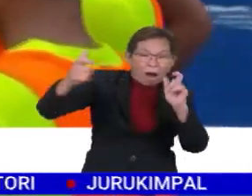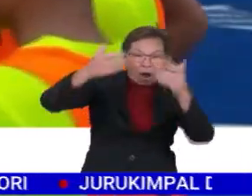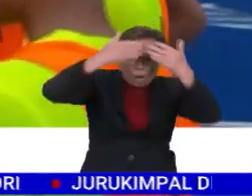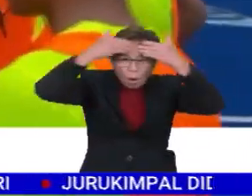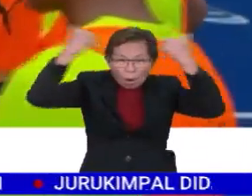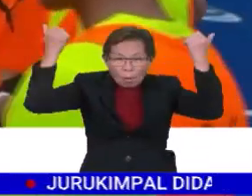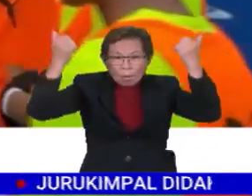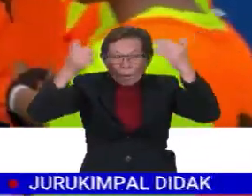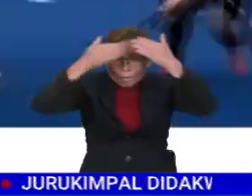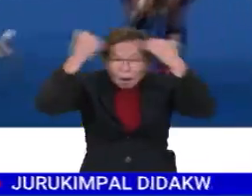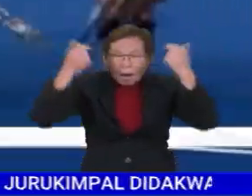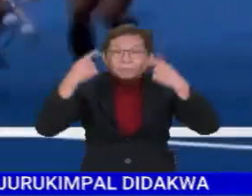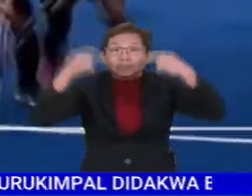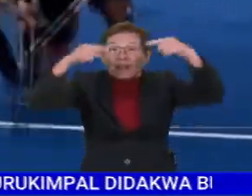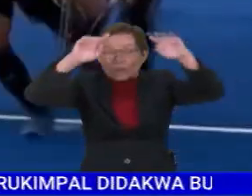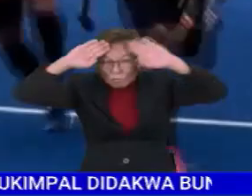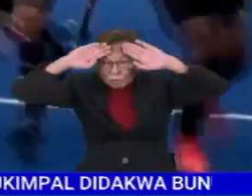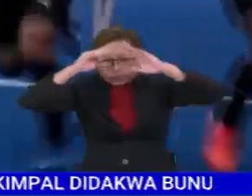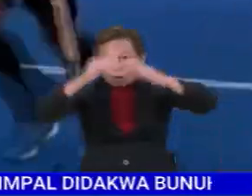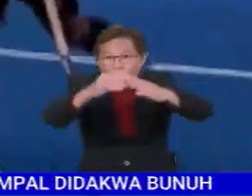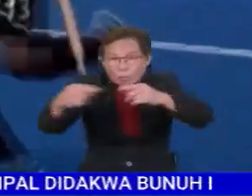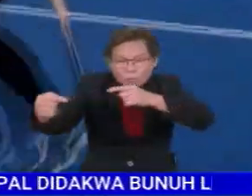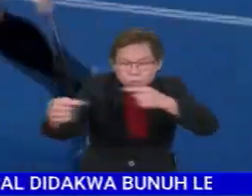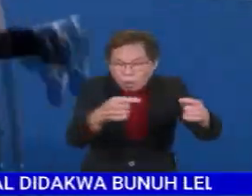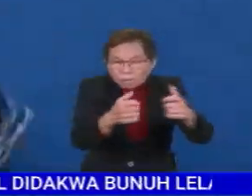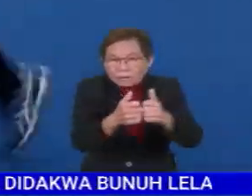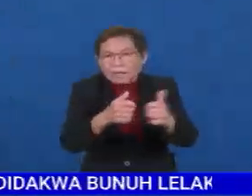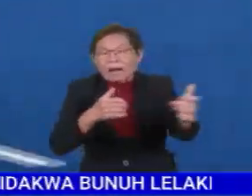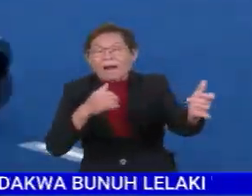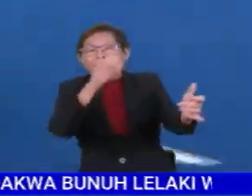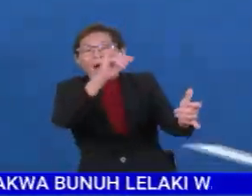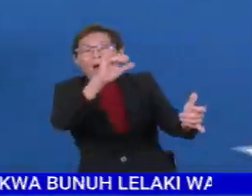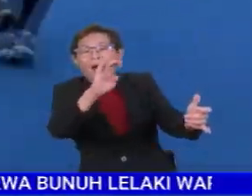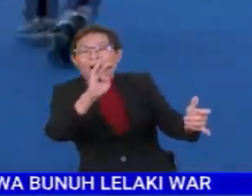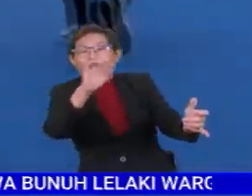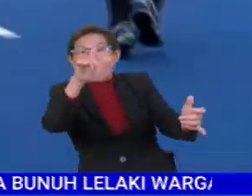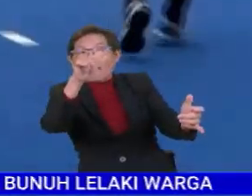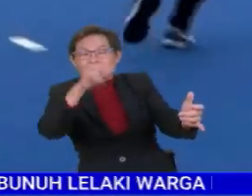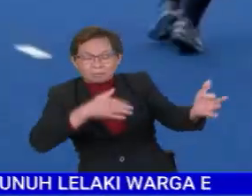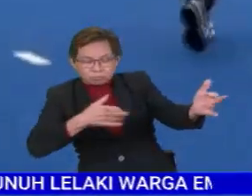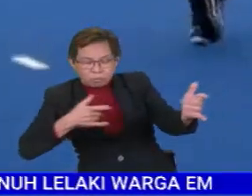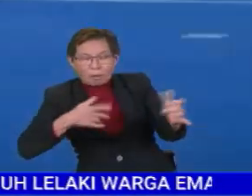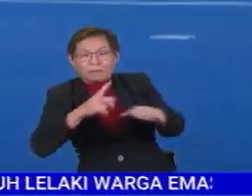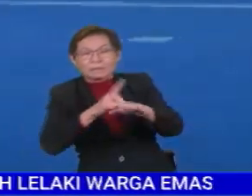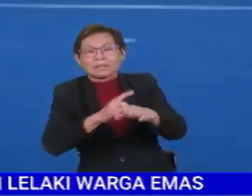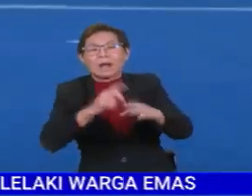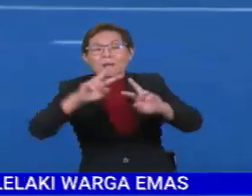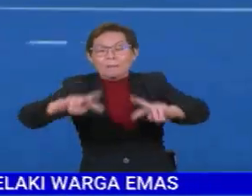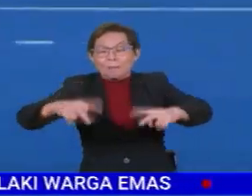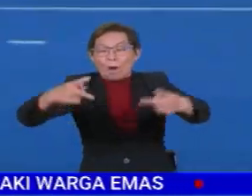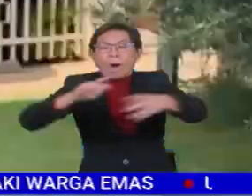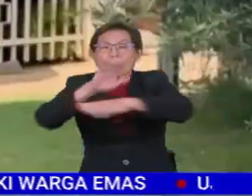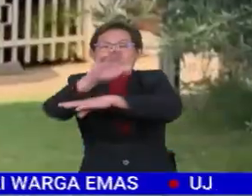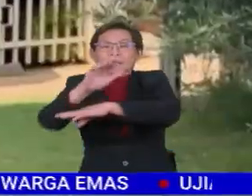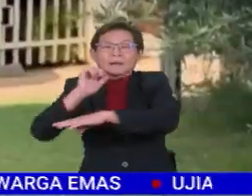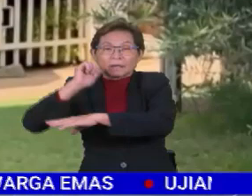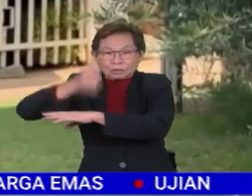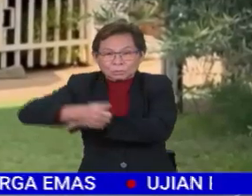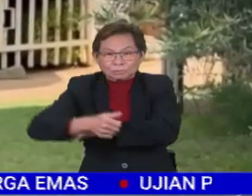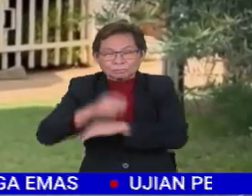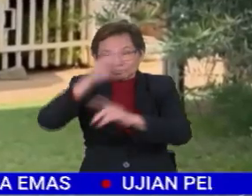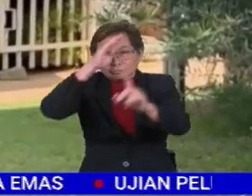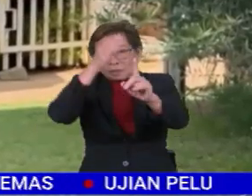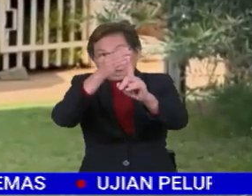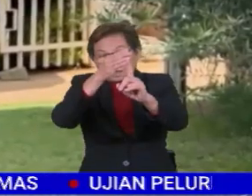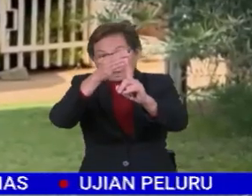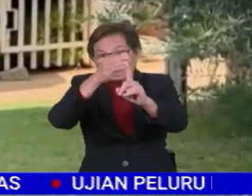melupakan kejayaan ini dan fokus kepada pertemuan dengan Ireland di separuh akhir petang esok. Target matlamat yang pertama